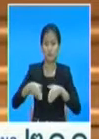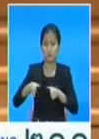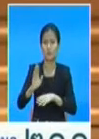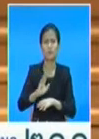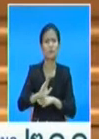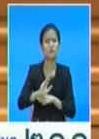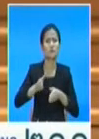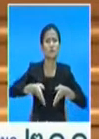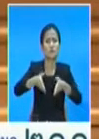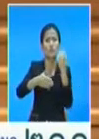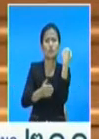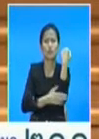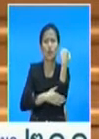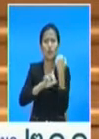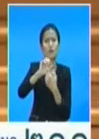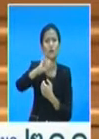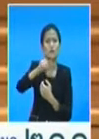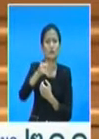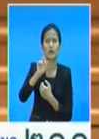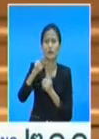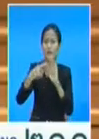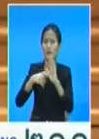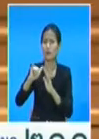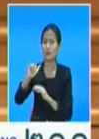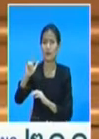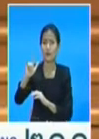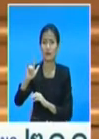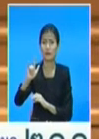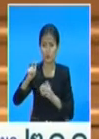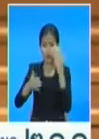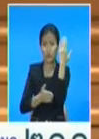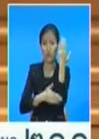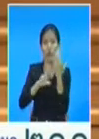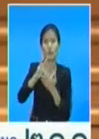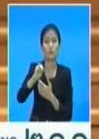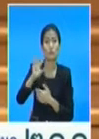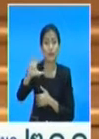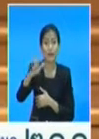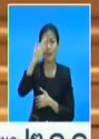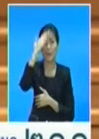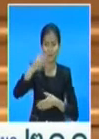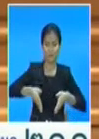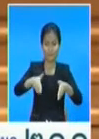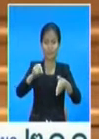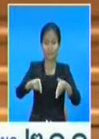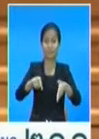65เป็นทาวน์เฮ้าส์เล็กหน้าบ้านผมเป็นวินมอไซค์รับจ้าง